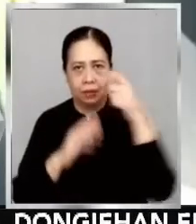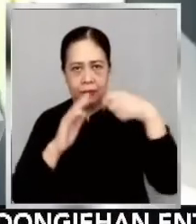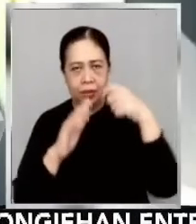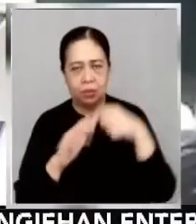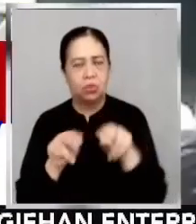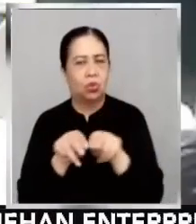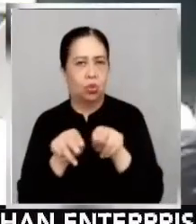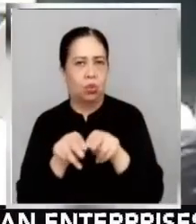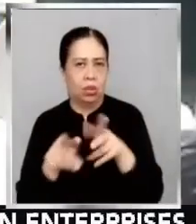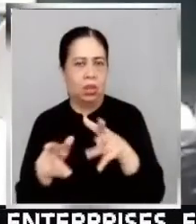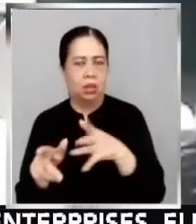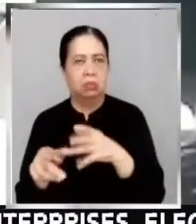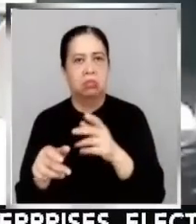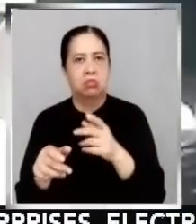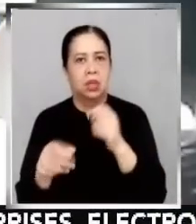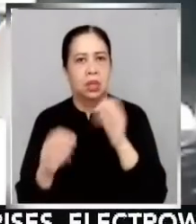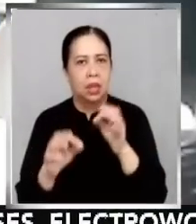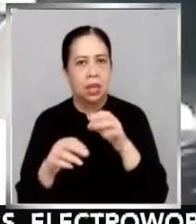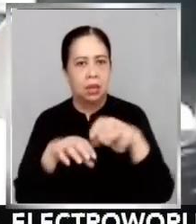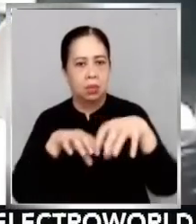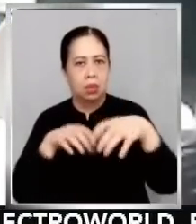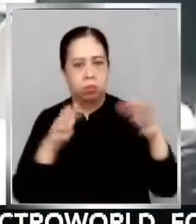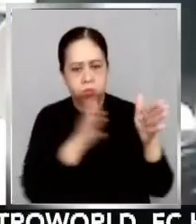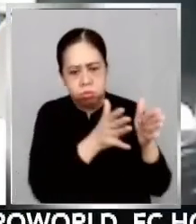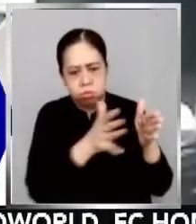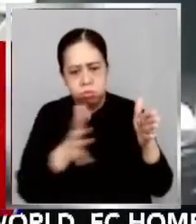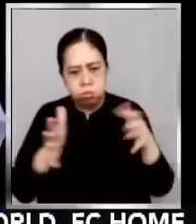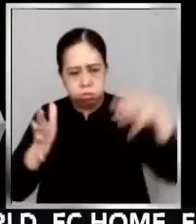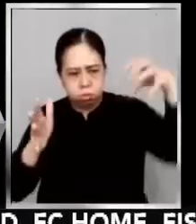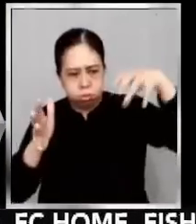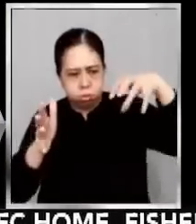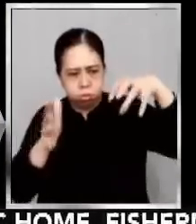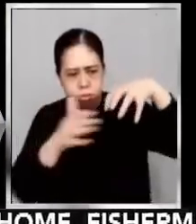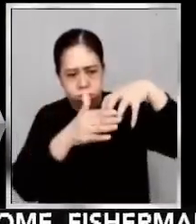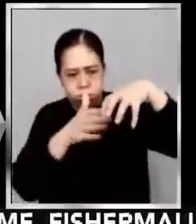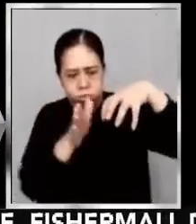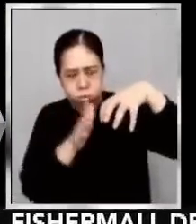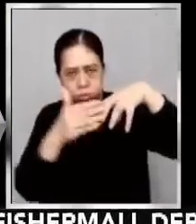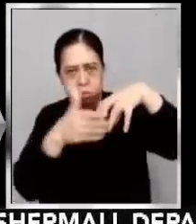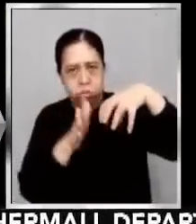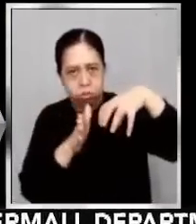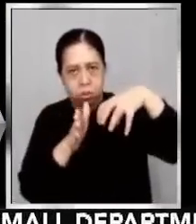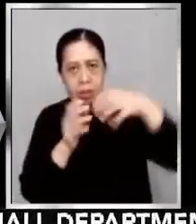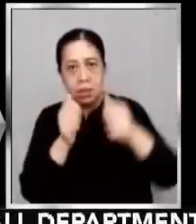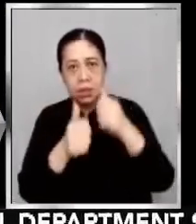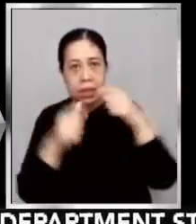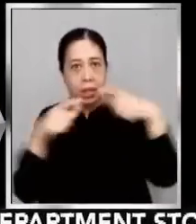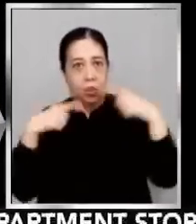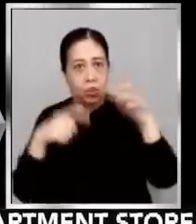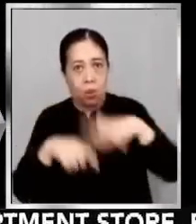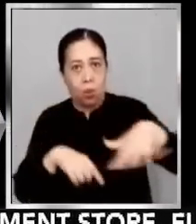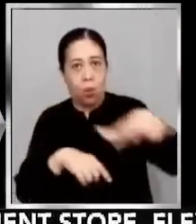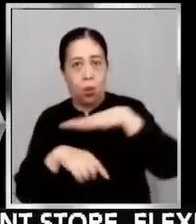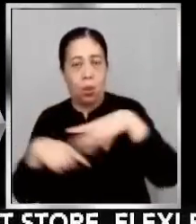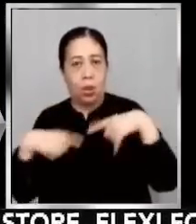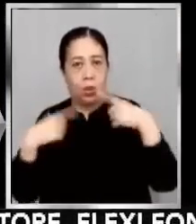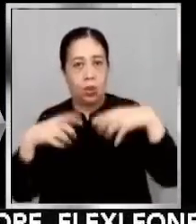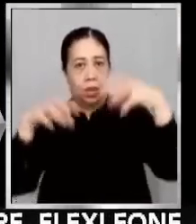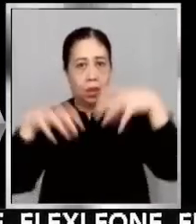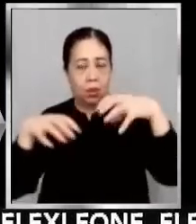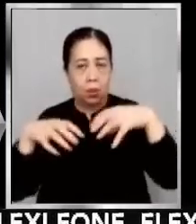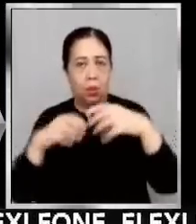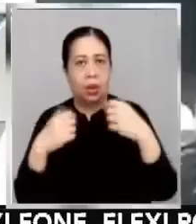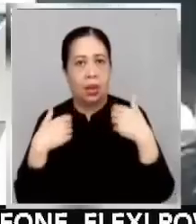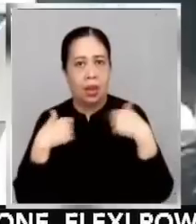talagang yung kayang sakupin, abutin ng thunderstorm hanggang doon lamang. Hindi ibig sabihin pag inulan ng Laguna, buong Laguna ay inuulan. Kasi meron din mga maliit